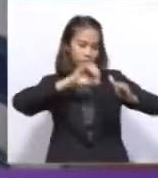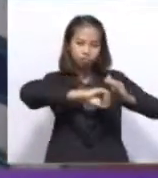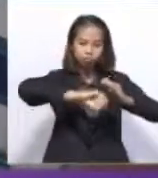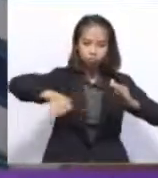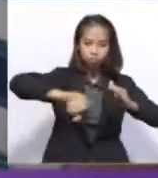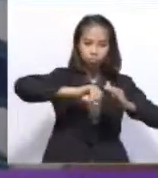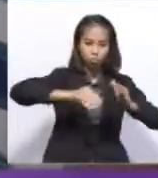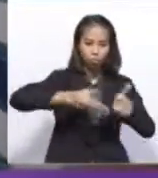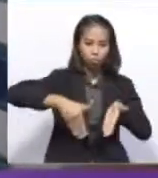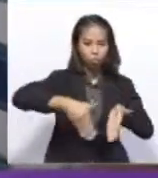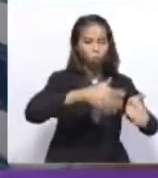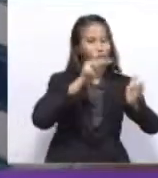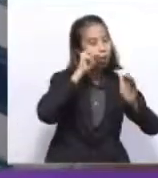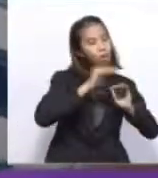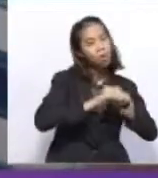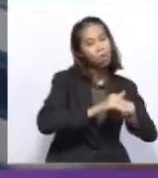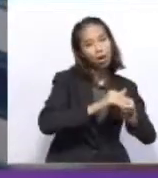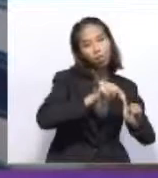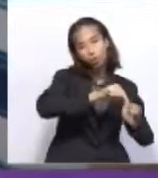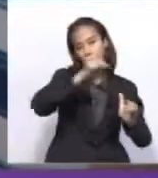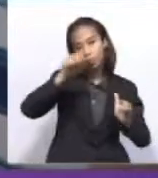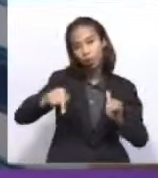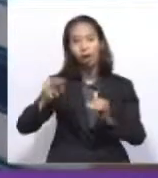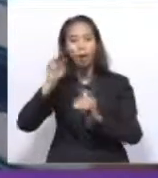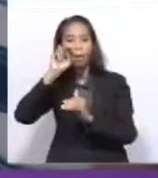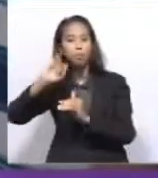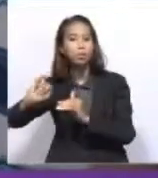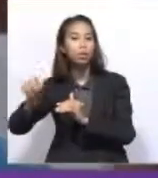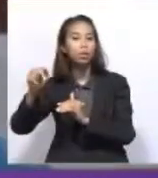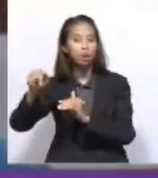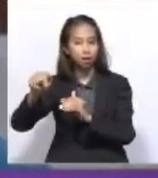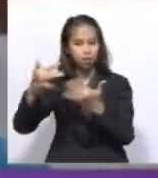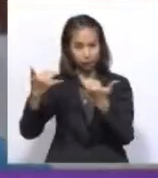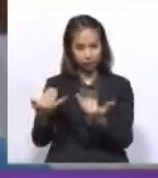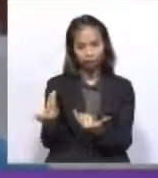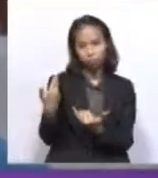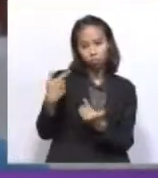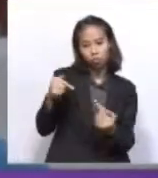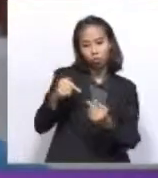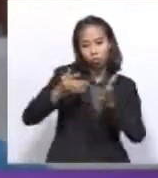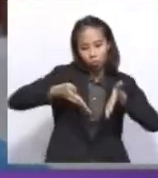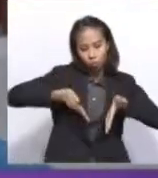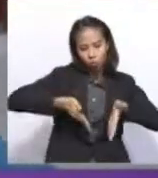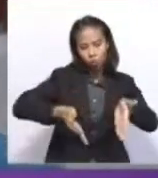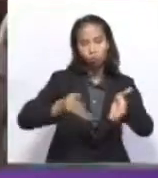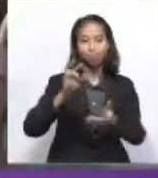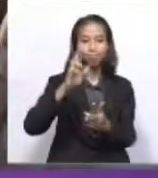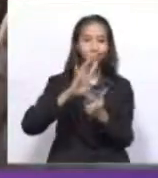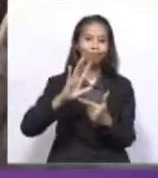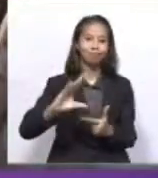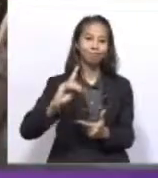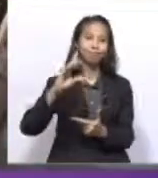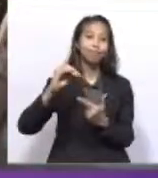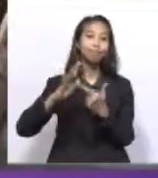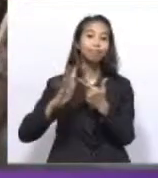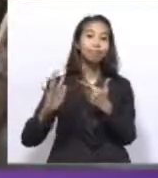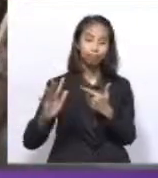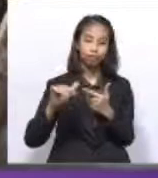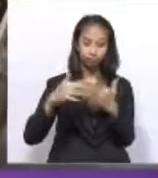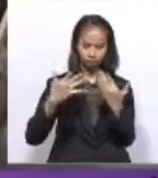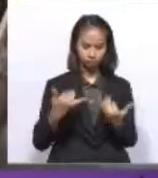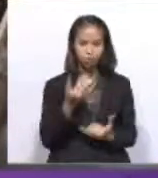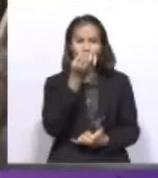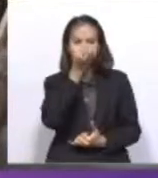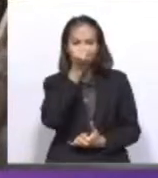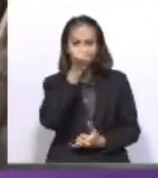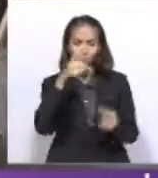ากคลองลาดพร้าวถึงแม่น้ำเจ้าพระยาบริเวณสถานที่ก่อสร้างอาคารรับน้ำถนนรัชดาภิเษกว่าขณะนี้อยู่ในขั้นตอนการทดส